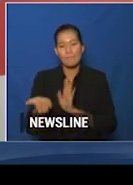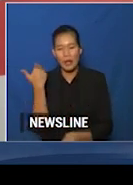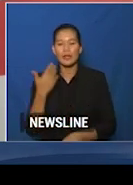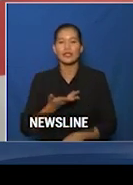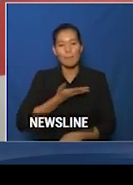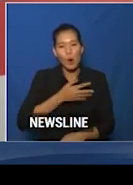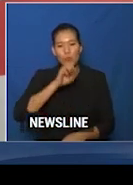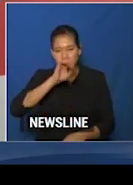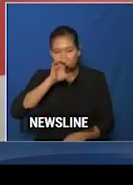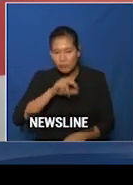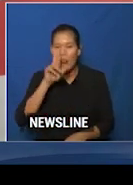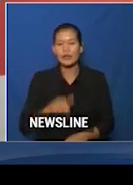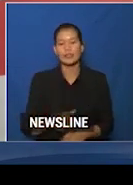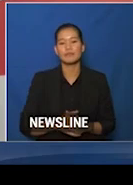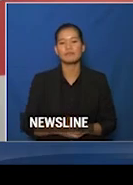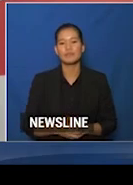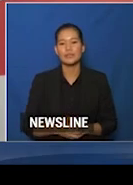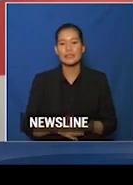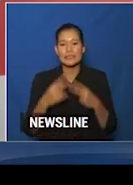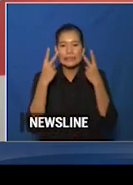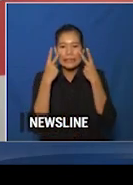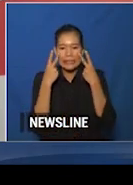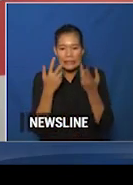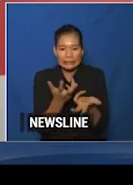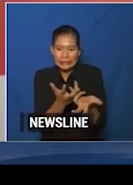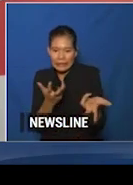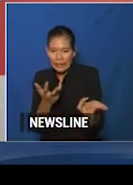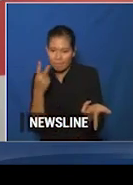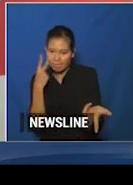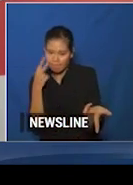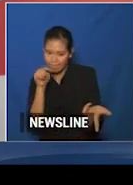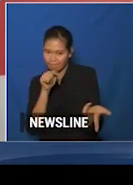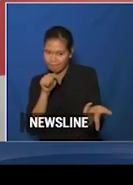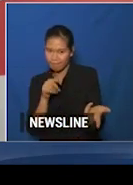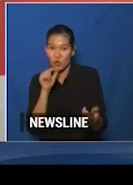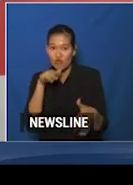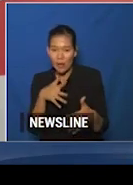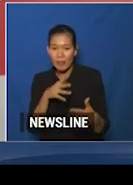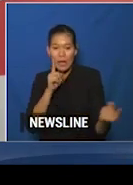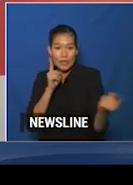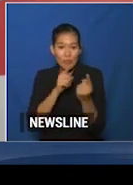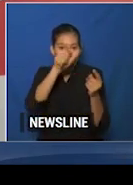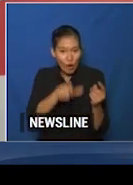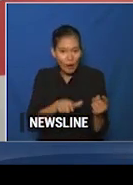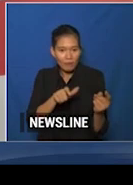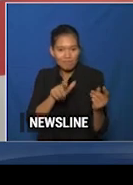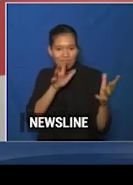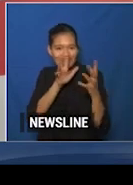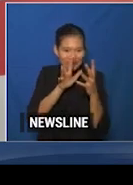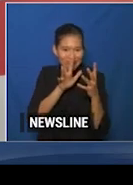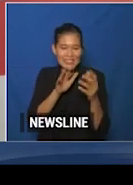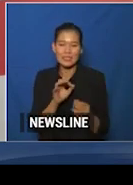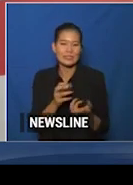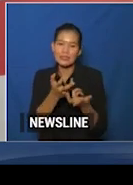ingatkan Hai jaga jarak dalam berinteraksi sosial Hai